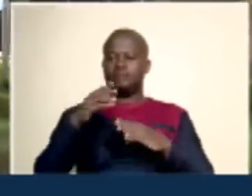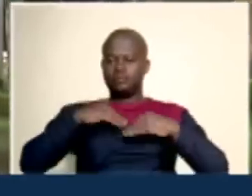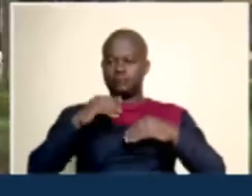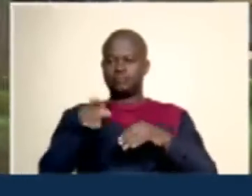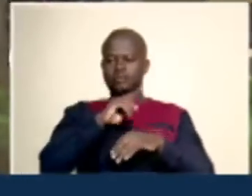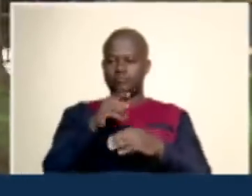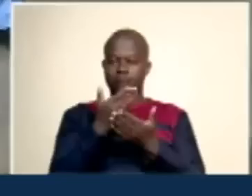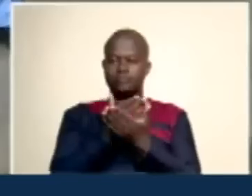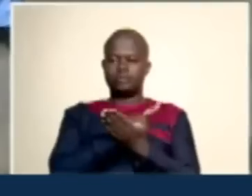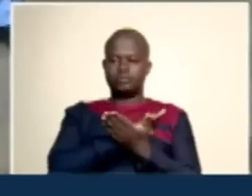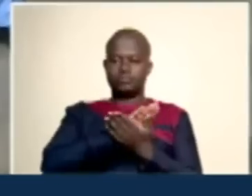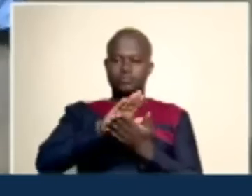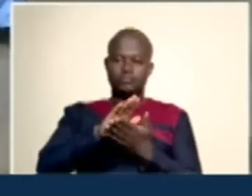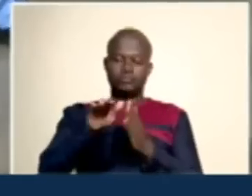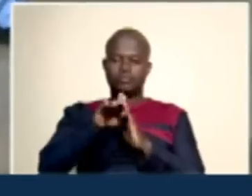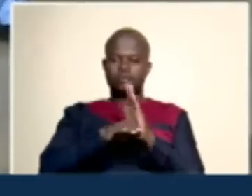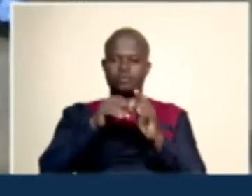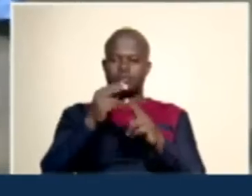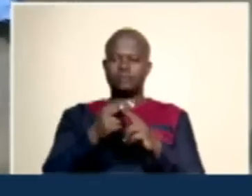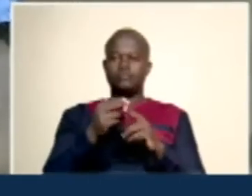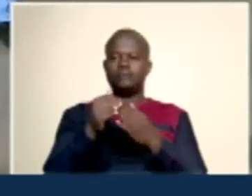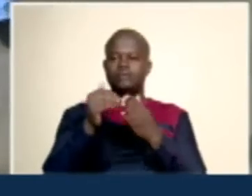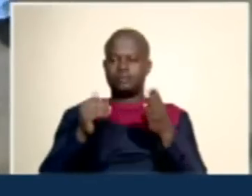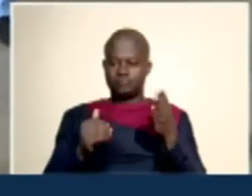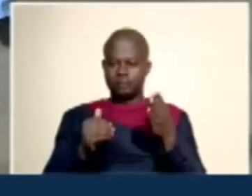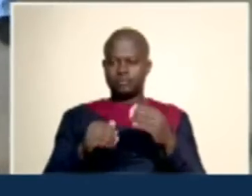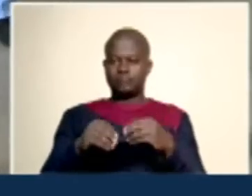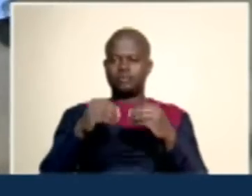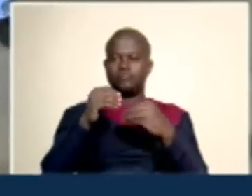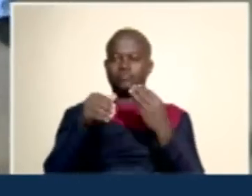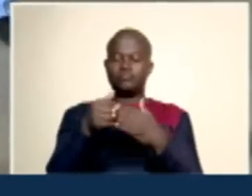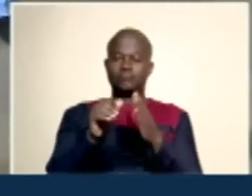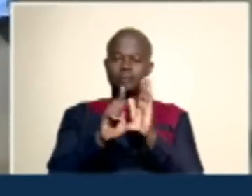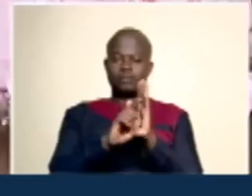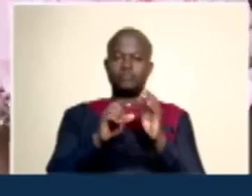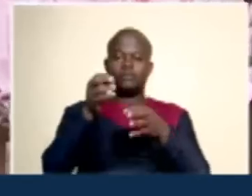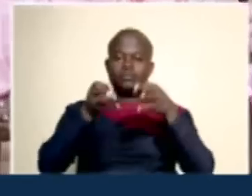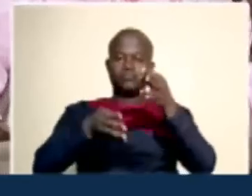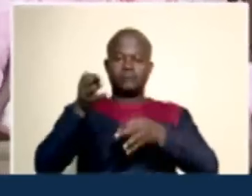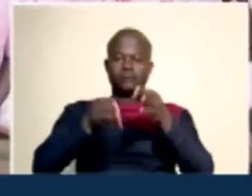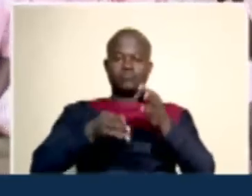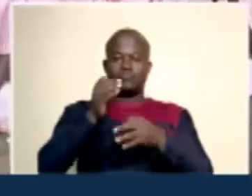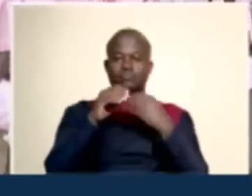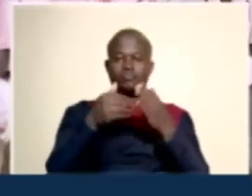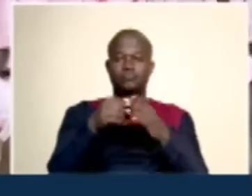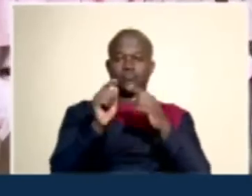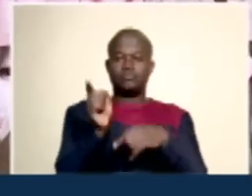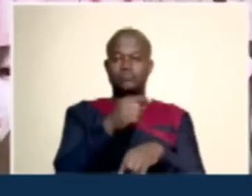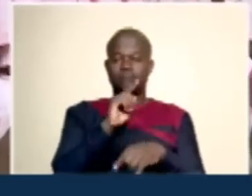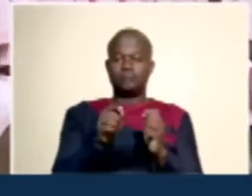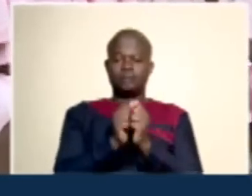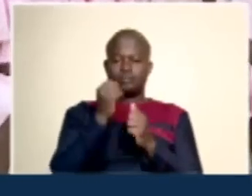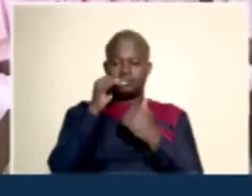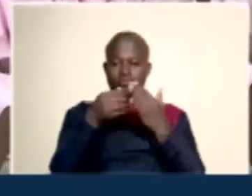ibyaha bakanabisabira imbabazi. Igahunda izwi nka pre-bargaining igenwa n'itegeko ryerekeye imiburanishirize y'imanza z'inshinjabyaha.